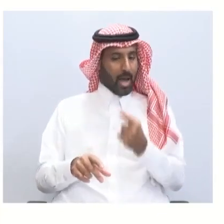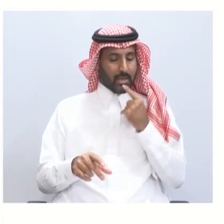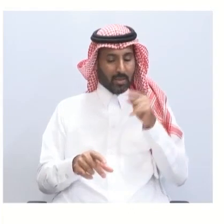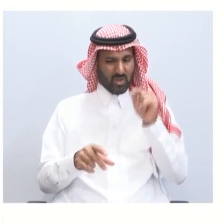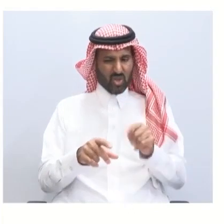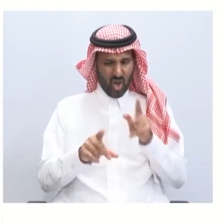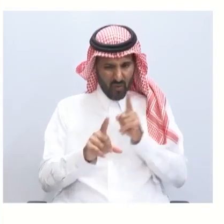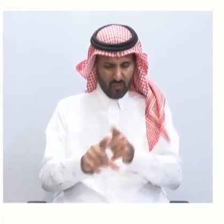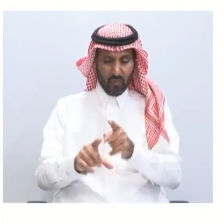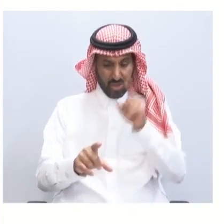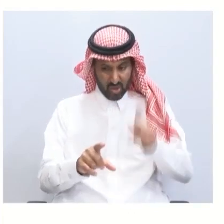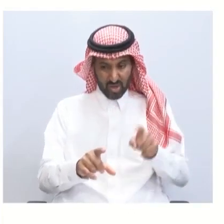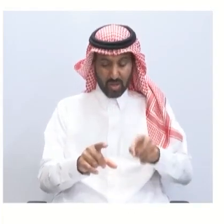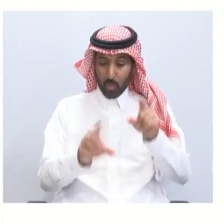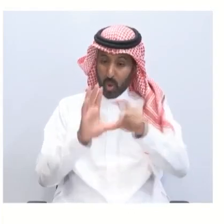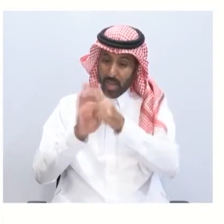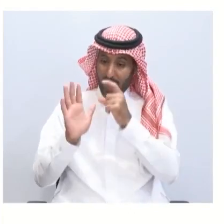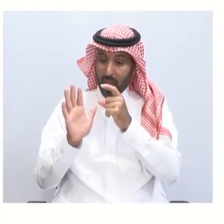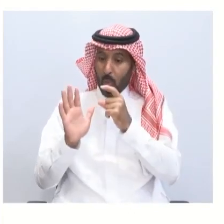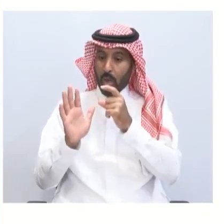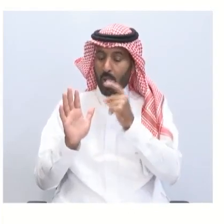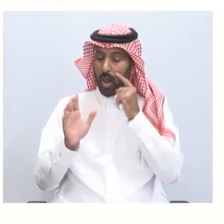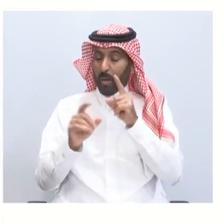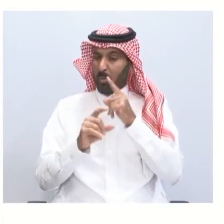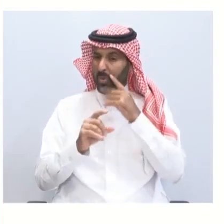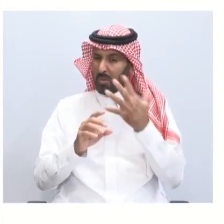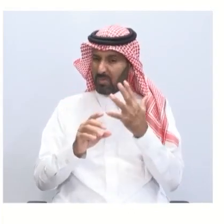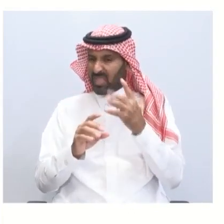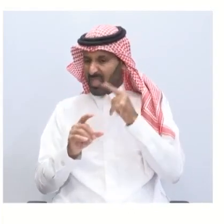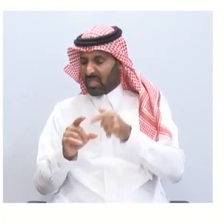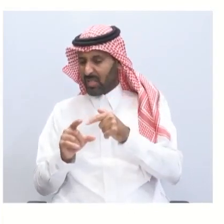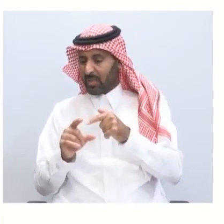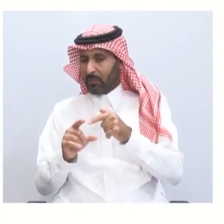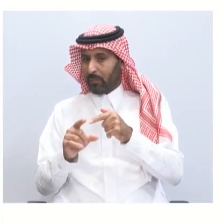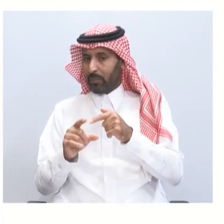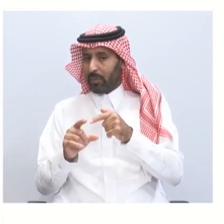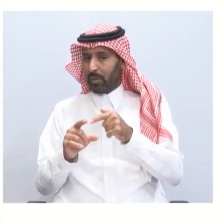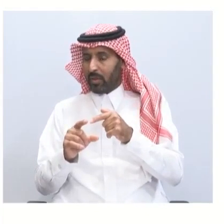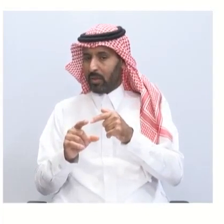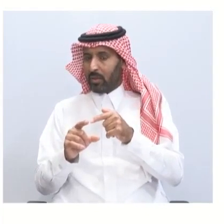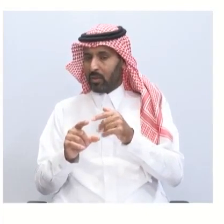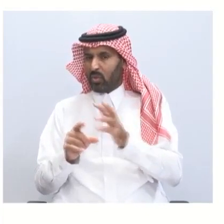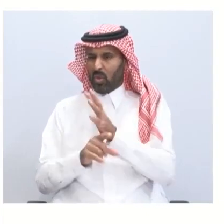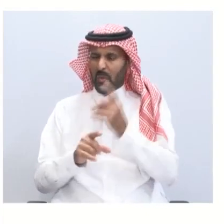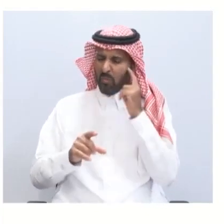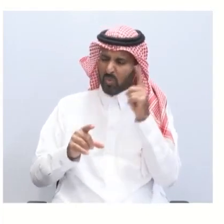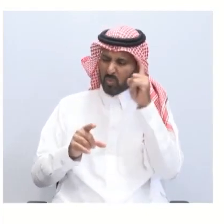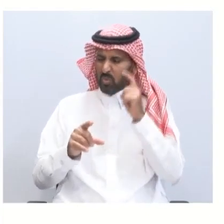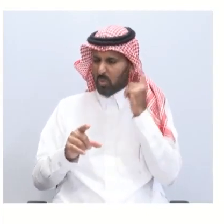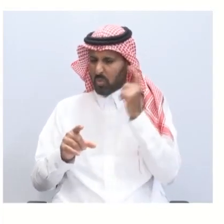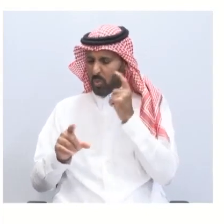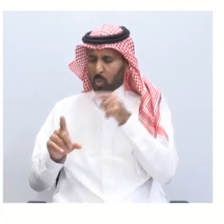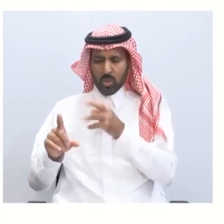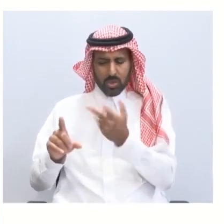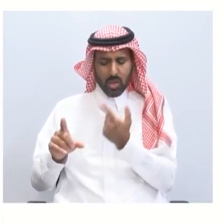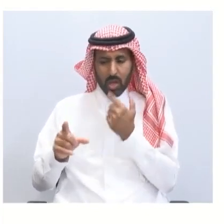الانجراف وراء العناوين المظلله التي تثير الفضول حتى لا